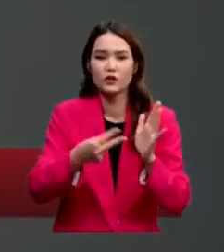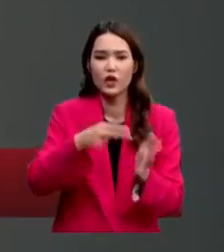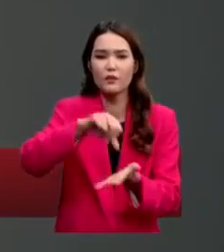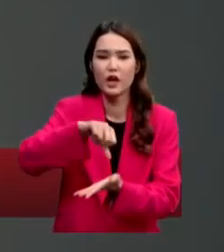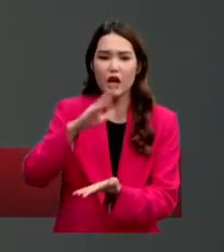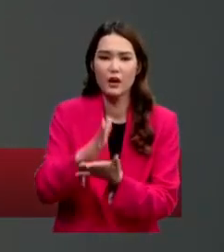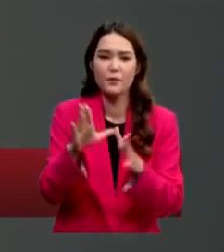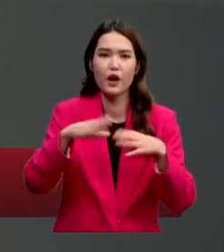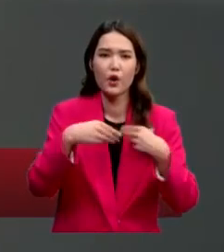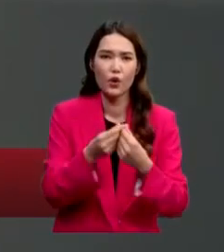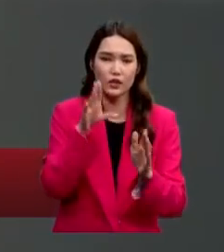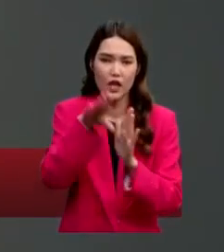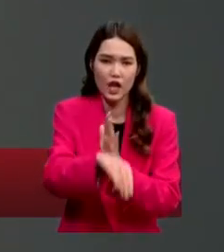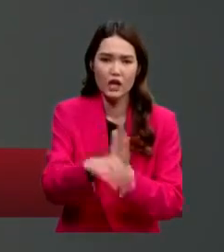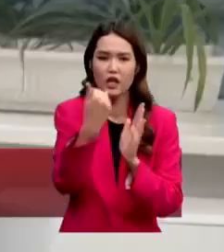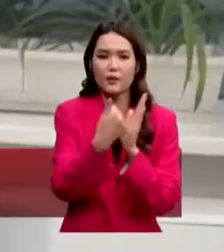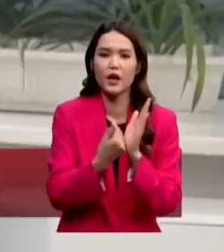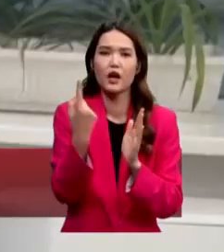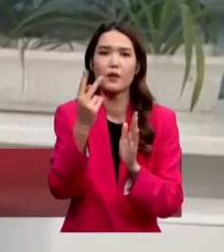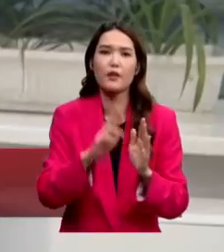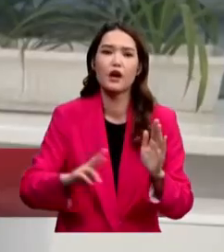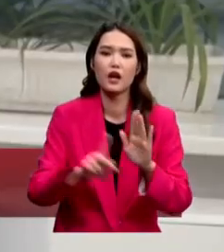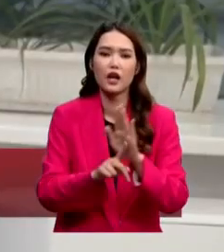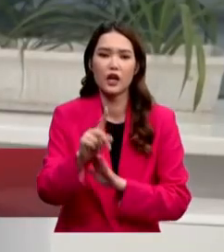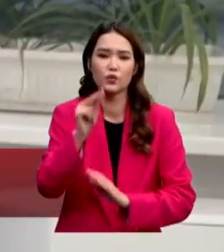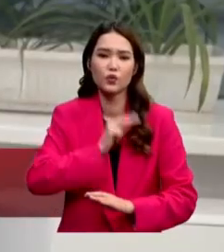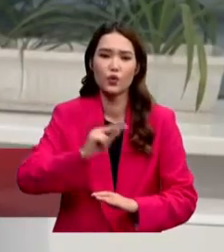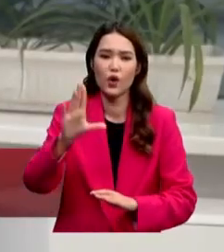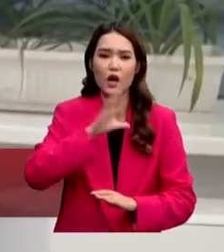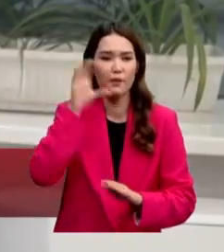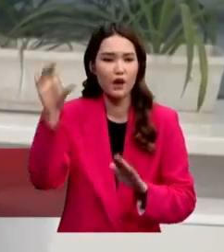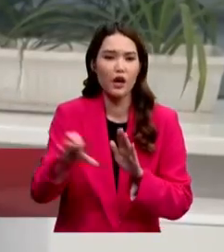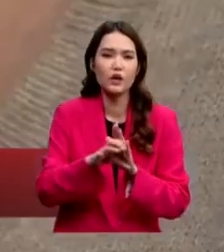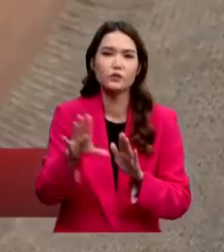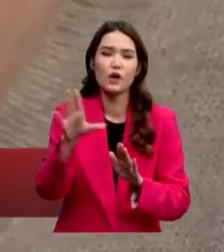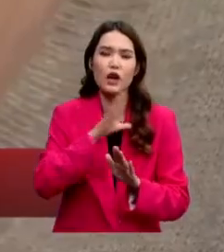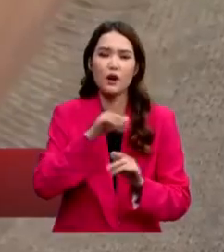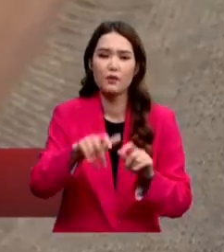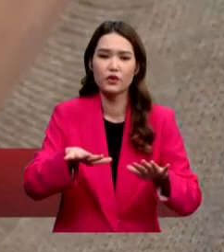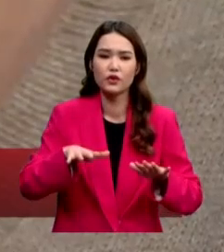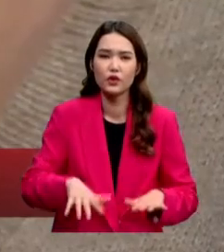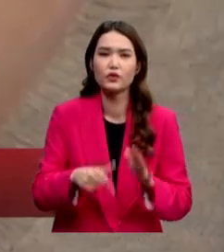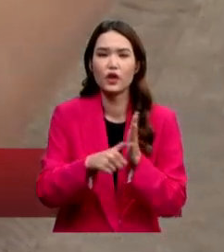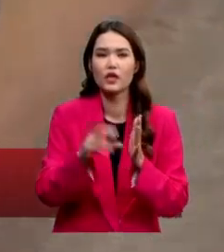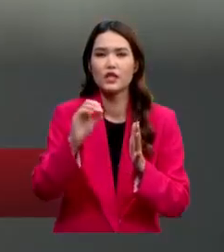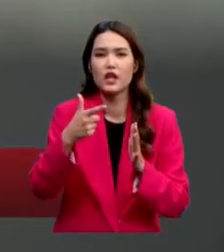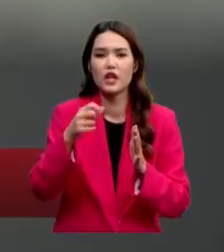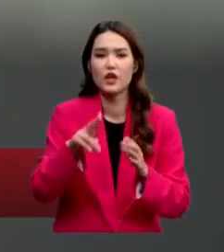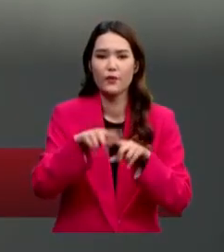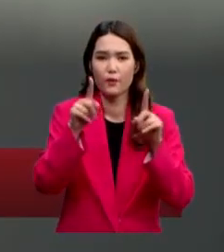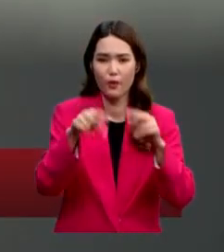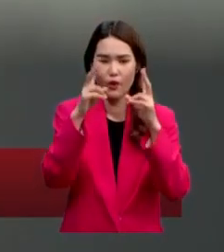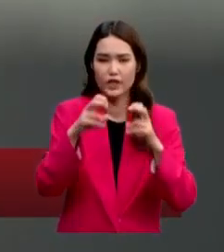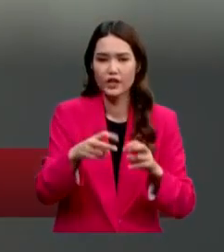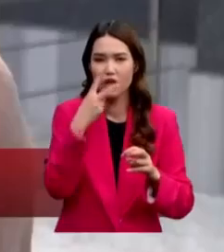бар отбасылардың бірі. Бағдарлама 1 қаңтардан бастап іске қосылған естіген соң, жеткіншектерінің аты-жөнін ЕГОВ порталынан тексерген